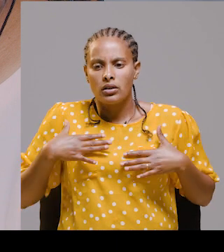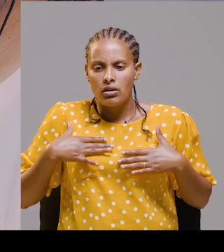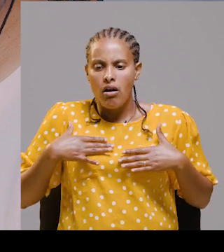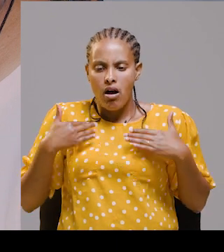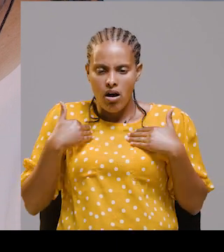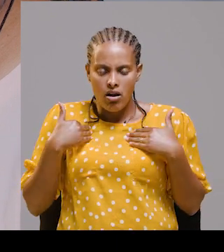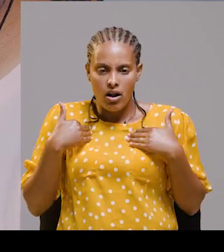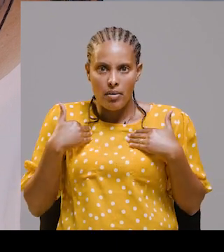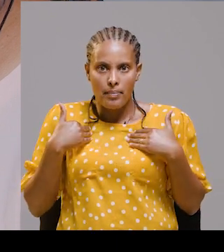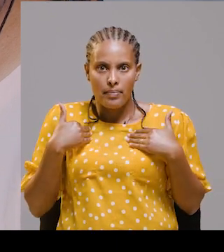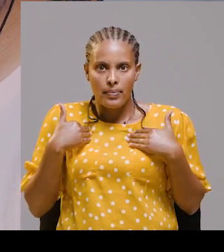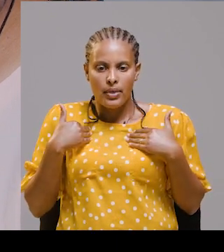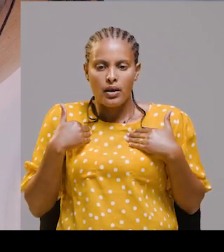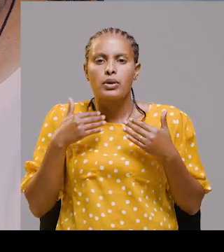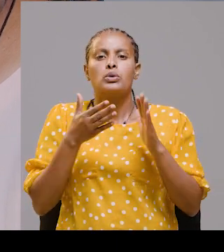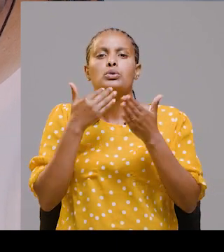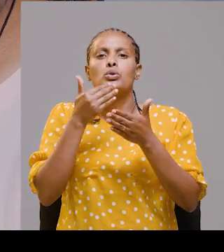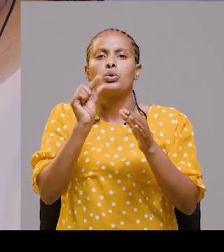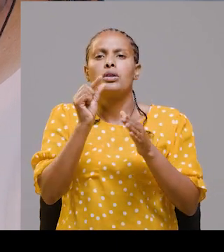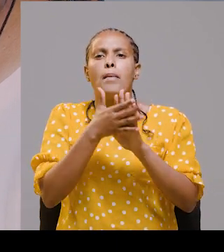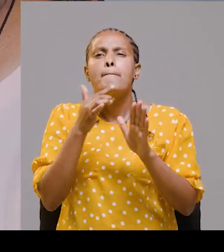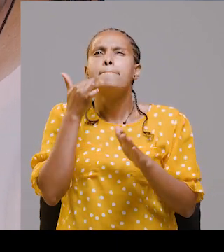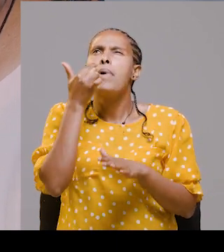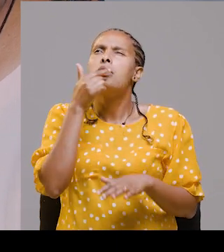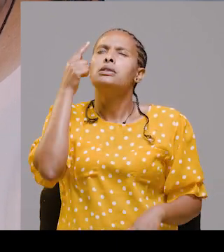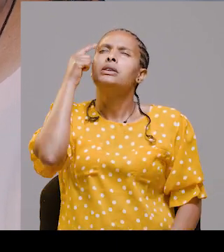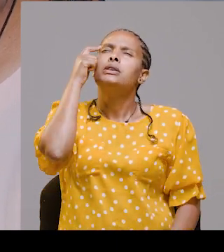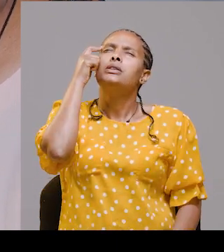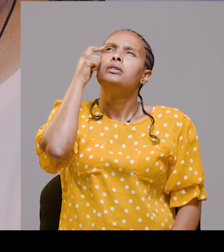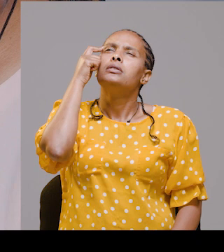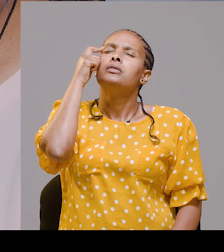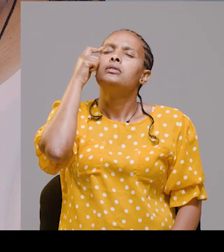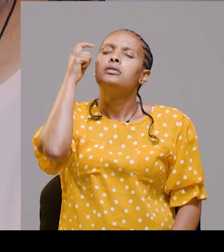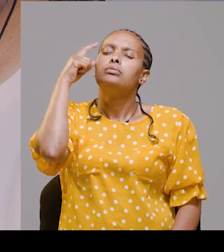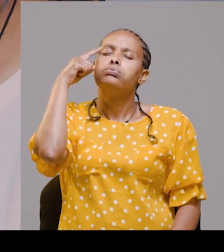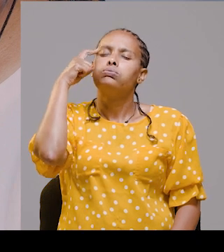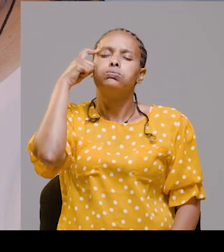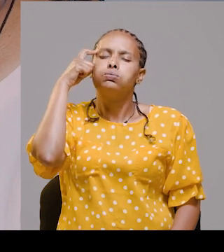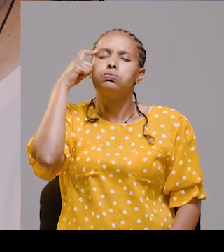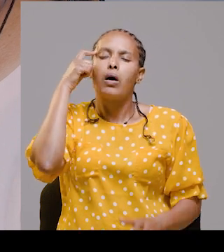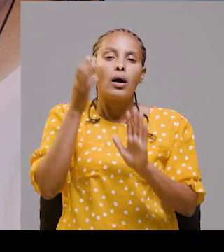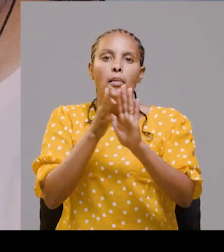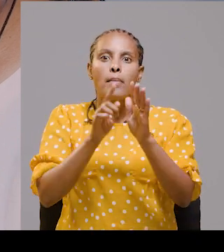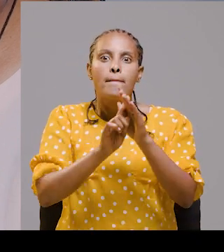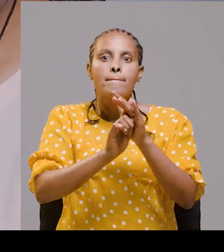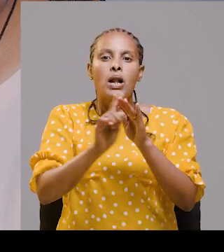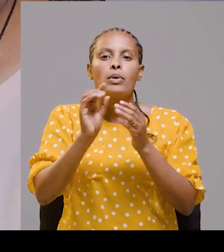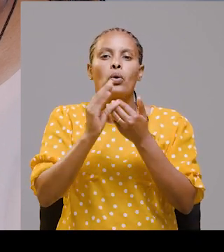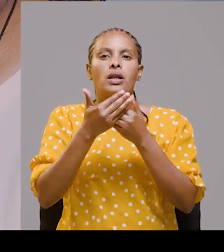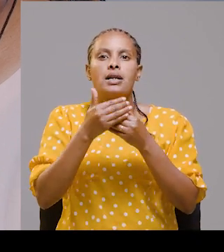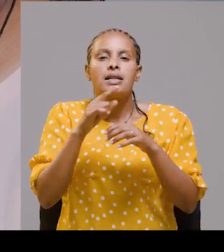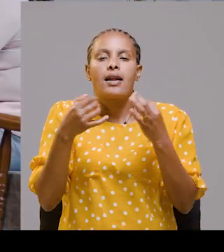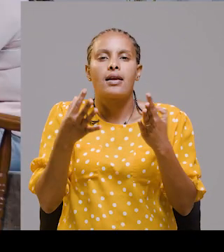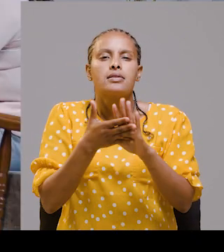አለ፣ ነገር ግን በተወሰነ ደረጃ ማንነታችን እዛ ውስጥ አይደለም ያለው፣ ወይም ደግሞ የምናመልጥበት ሁኔታ